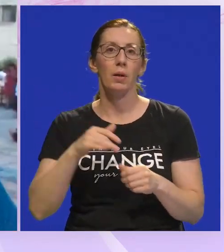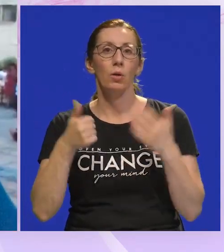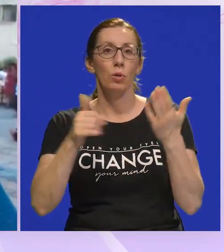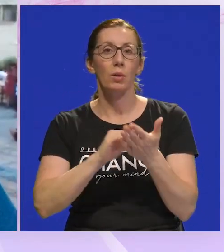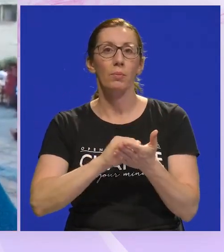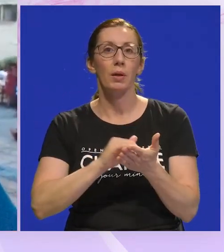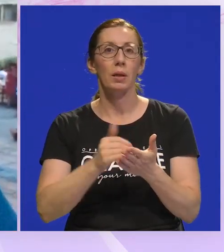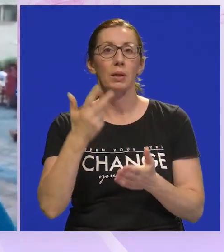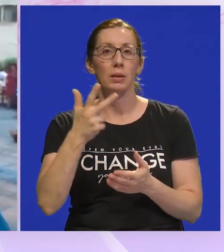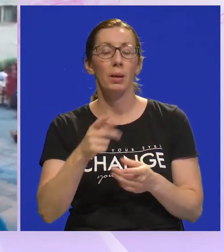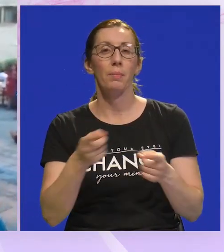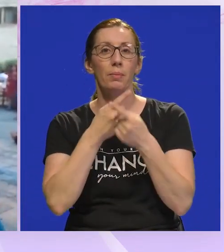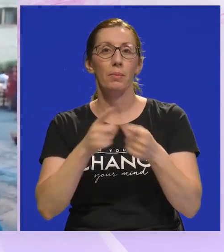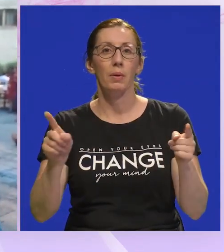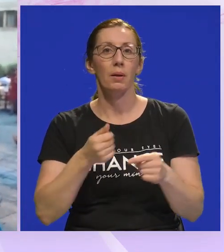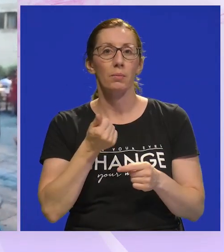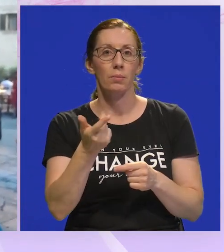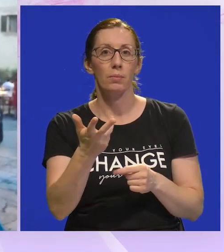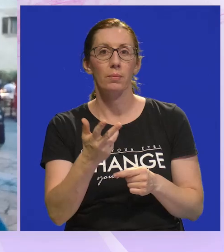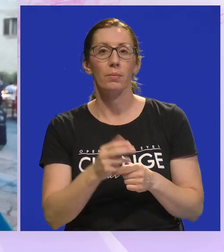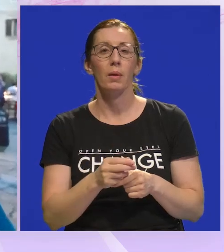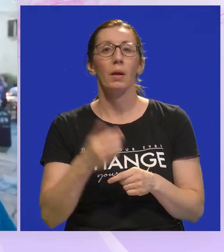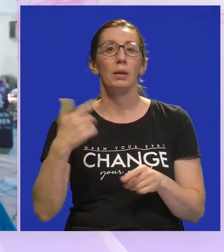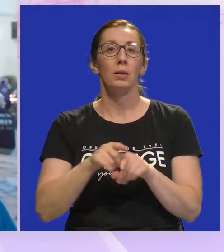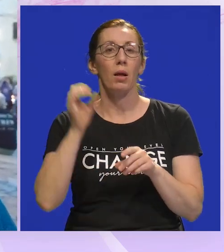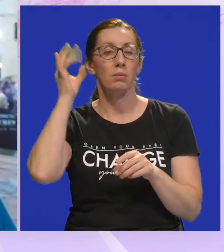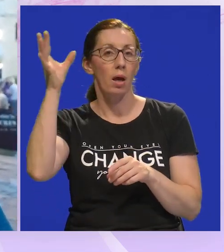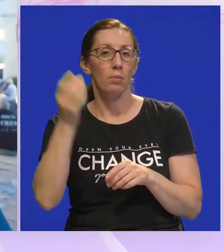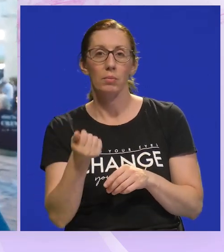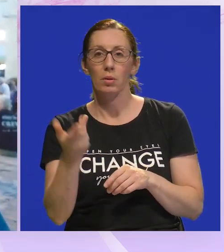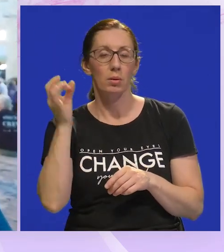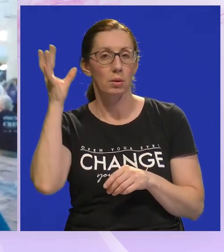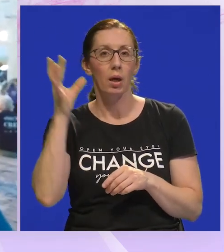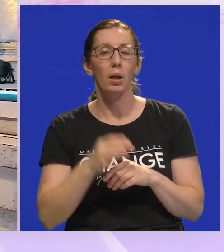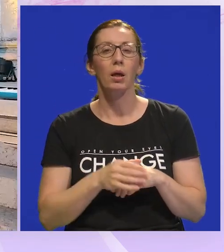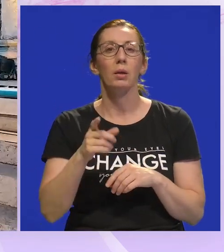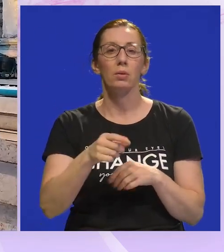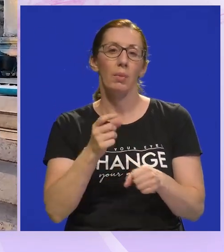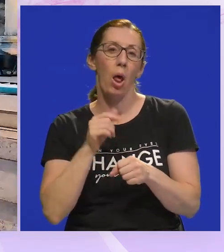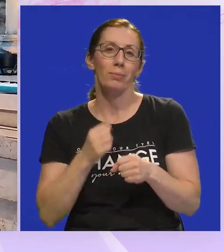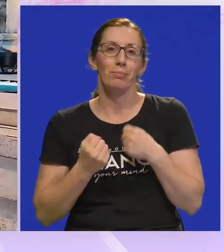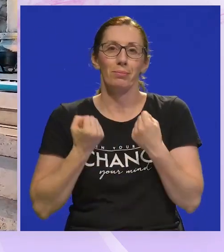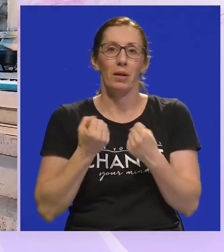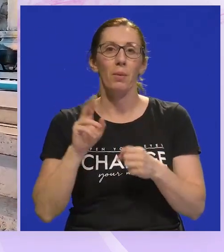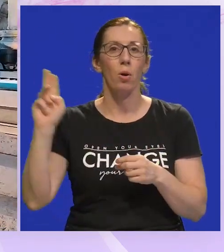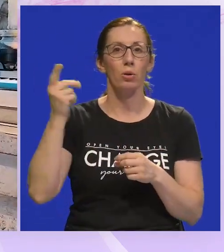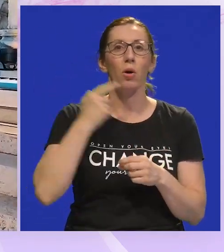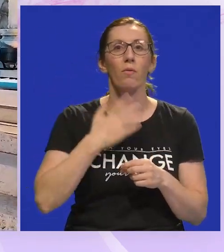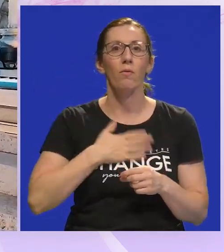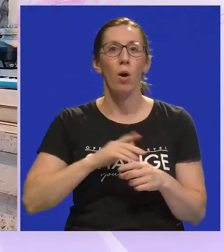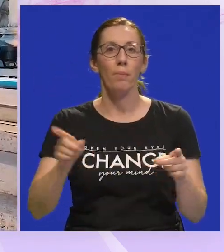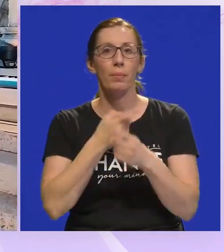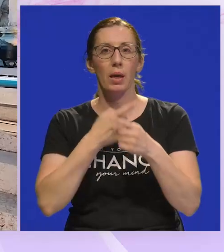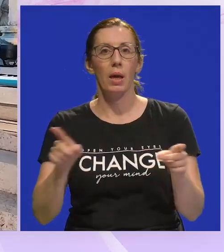u 6. mjesecu jedno 3 nastupa za redom za nekoliko dana i evo, to nas malo drži. Pozivamo sve